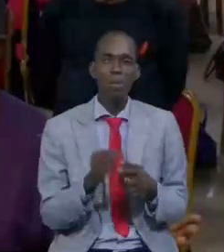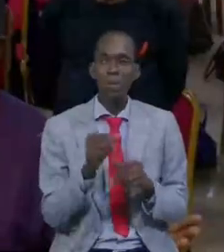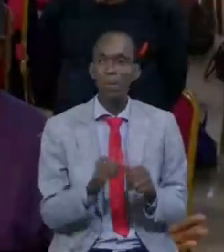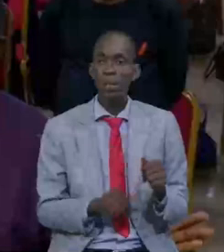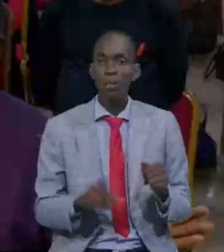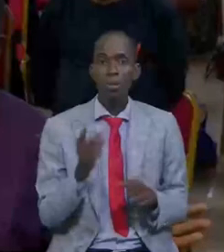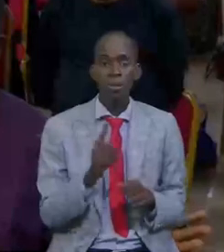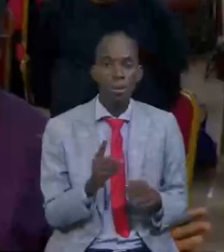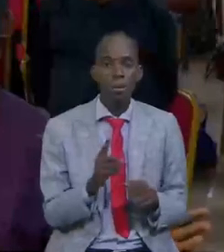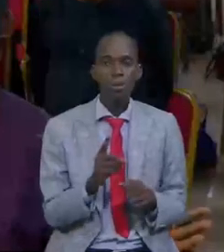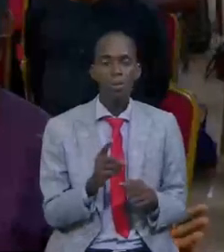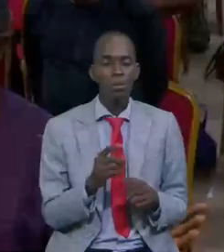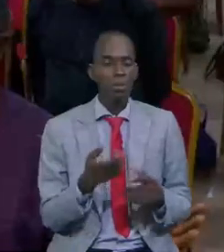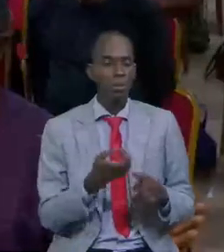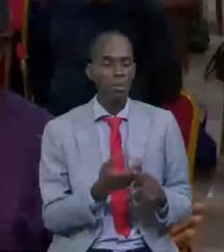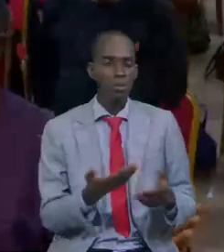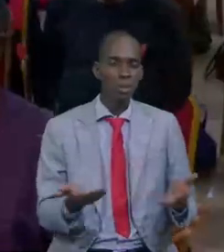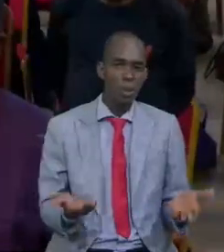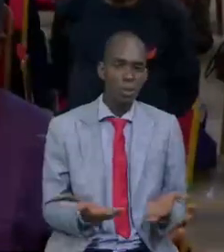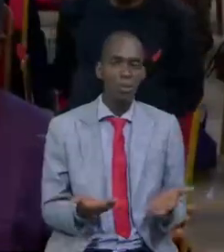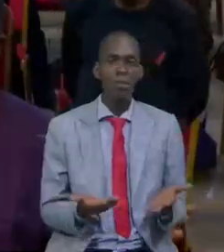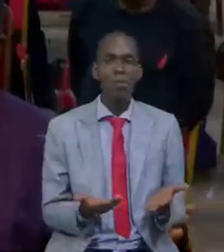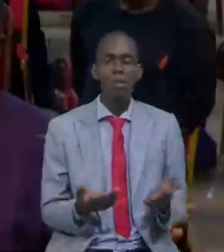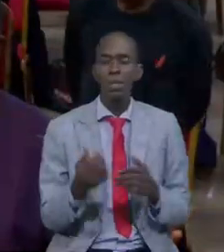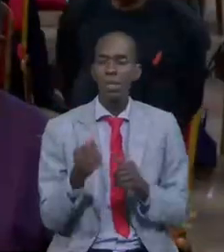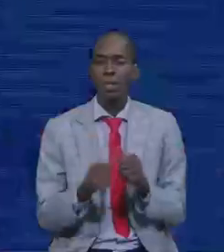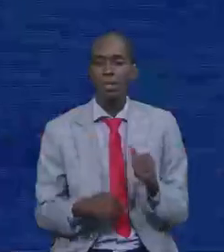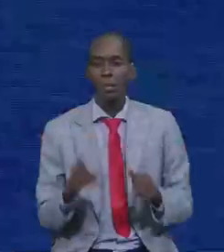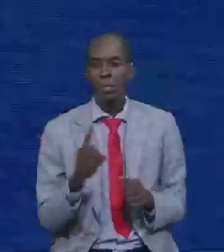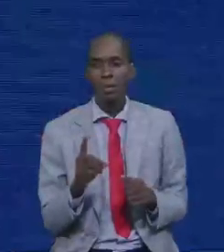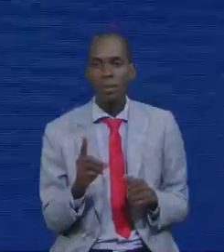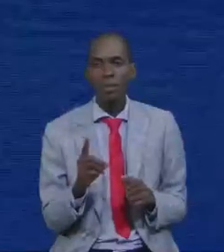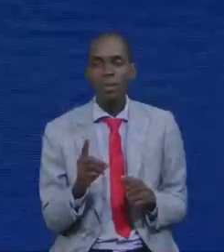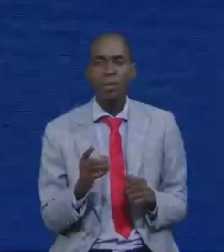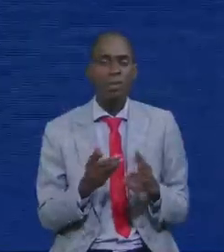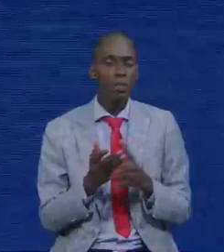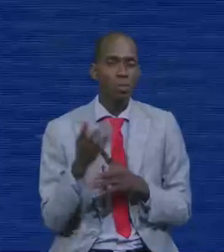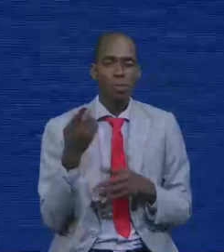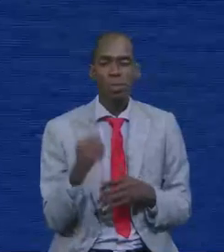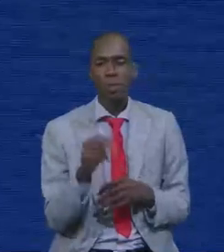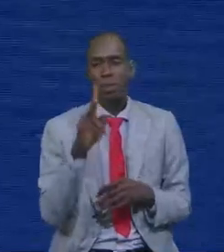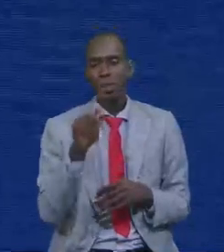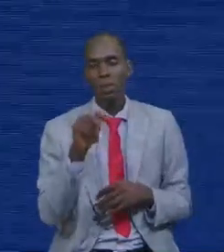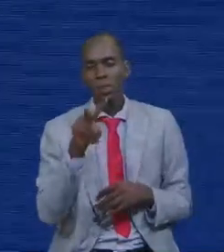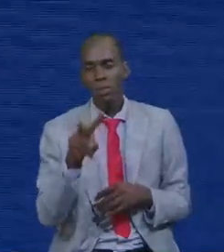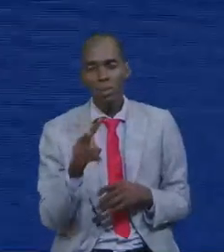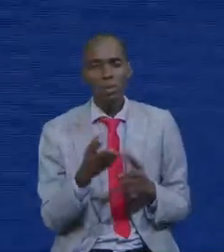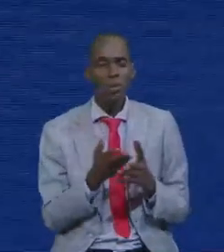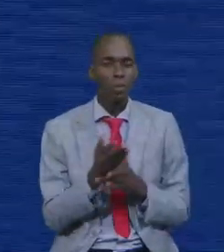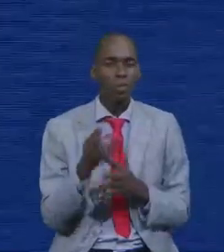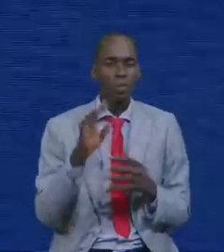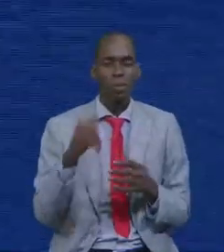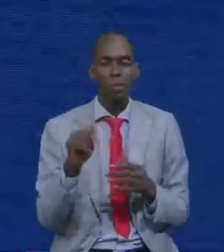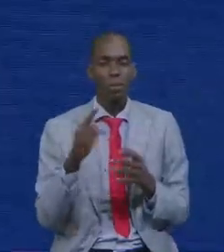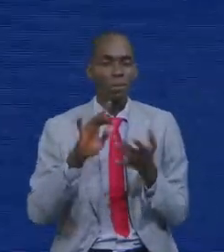Partout sur ce terrain, n'importe où tu es, à la radio, à la télévision et en ligne également,